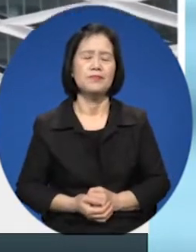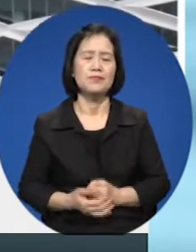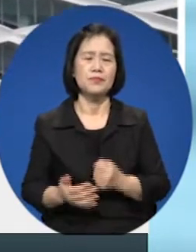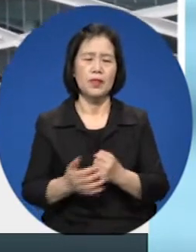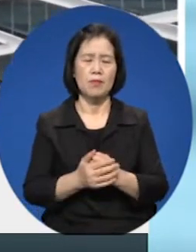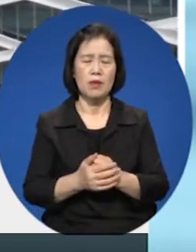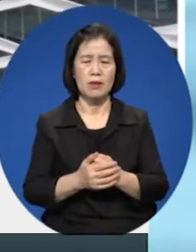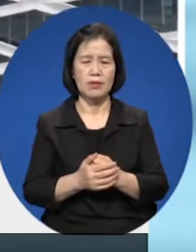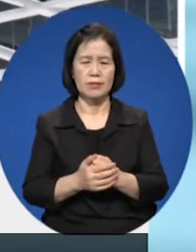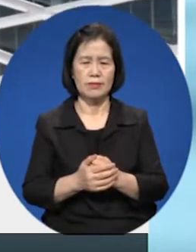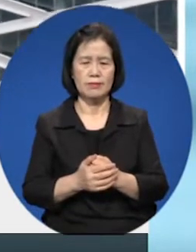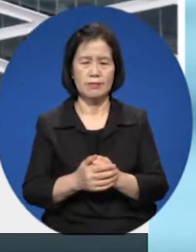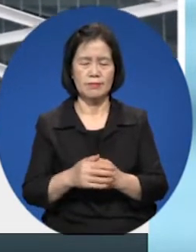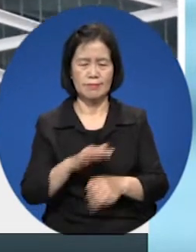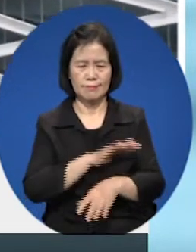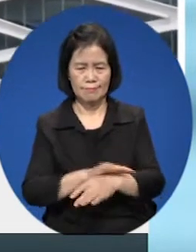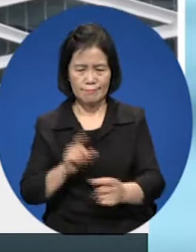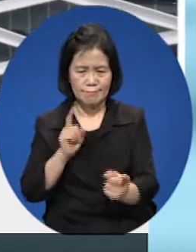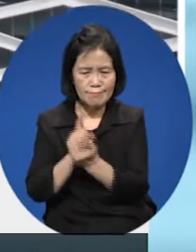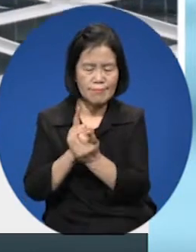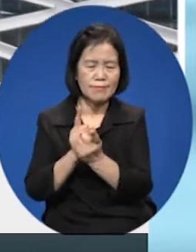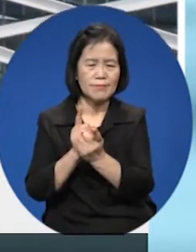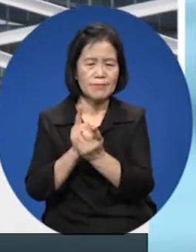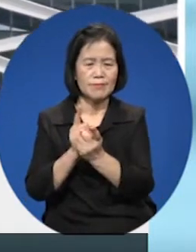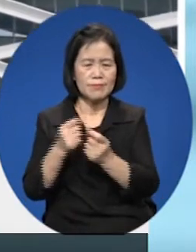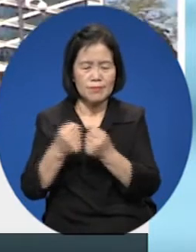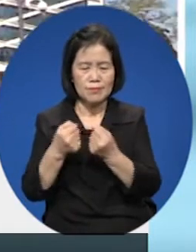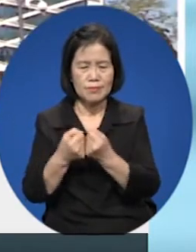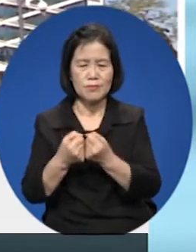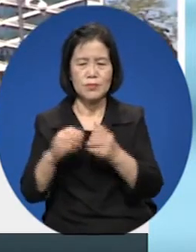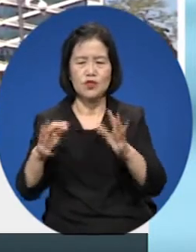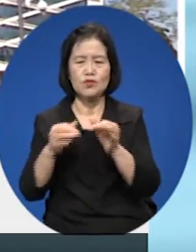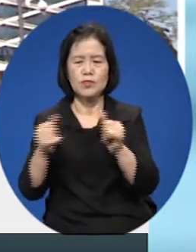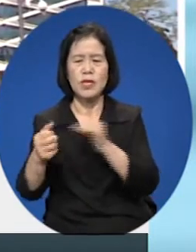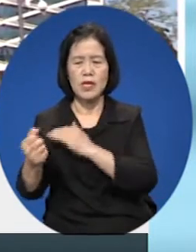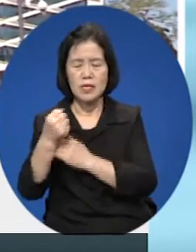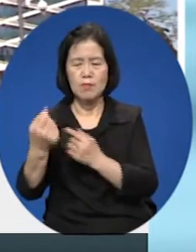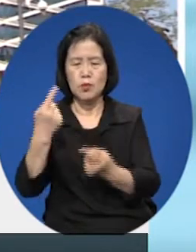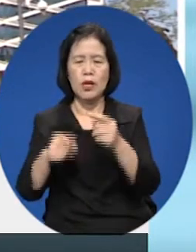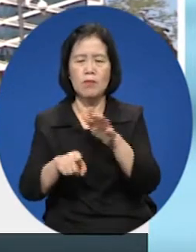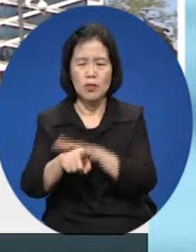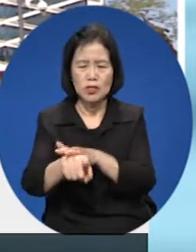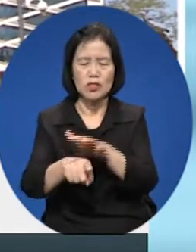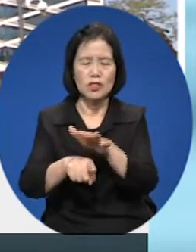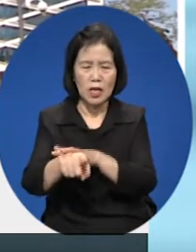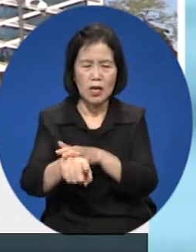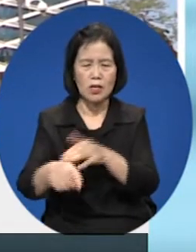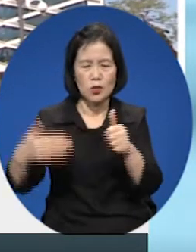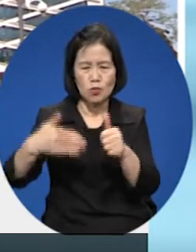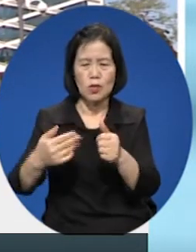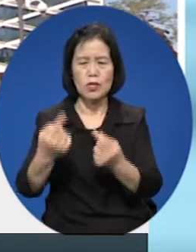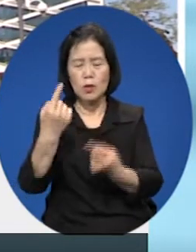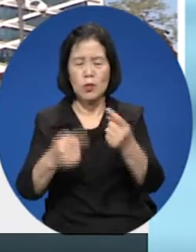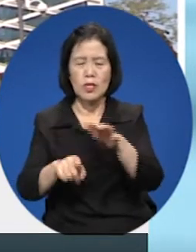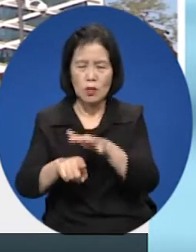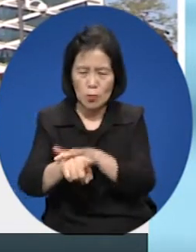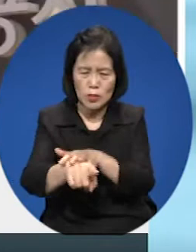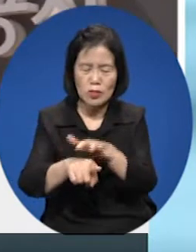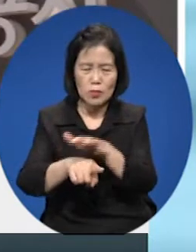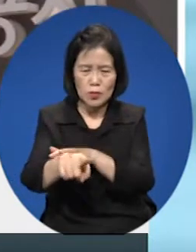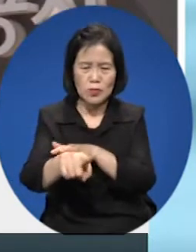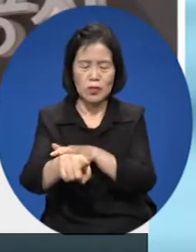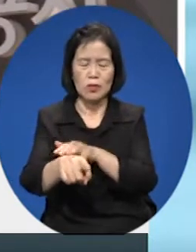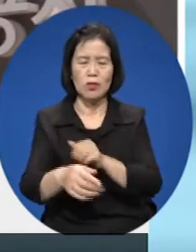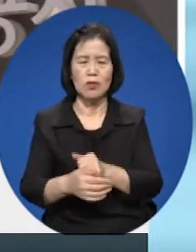정면돌파 방법이 없어요 다른 방법 없고요 국민 한번 한 발짝 먼저 나가야 돼요 뭐 국민의 미 요구하는 보다 하나 더 이런식으로 가지